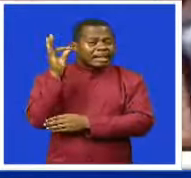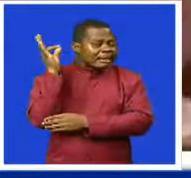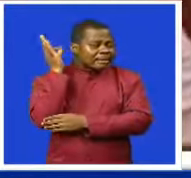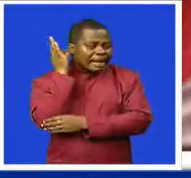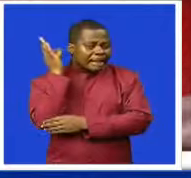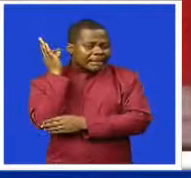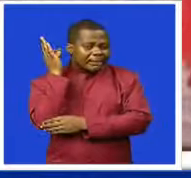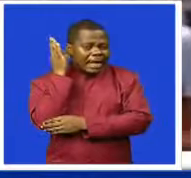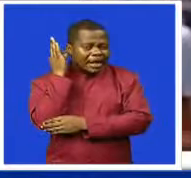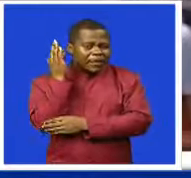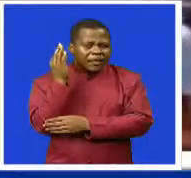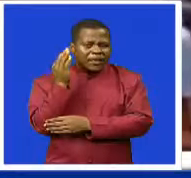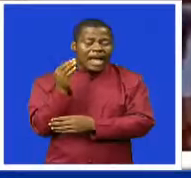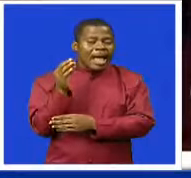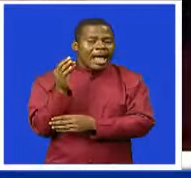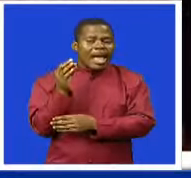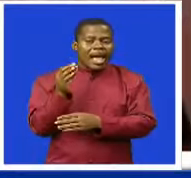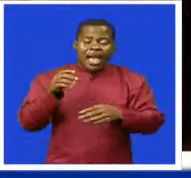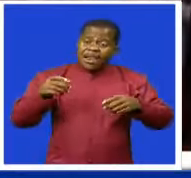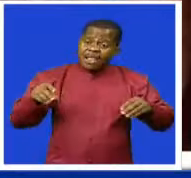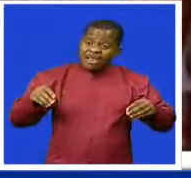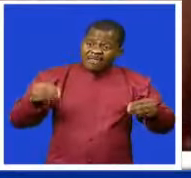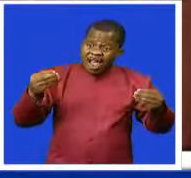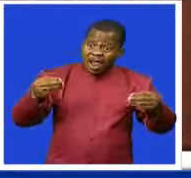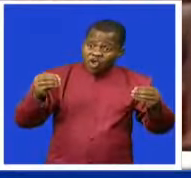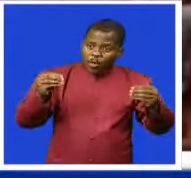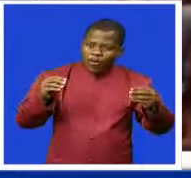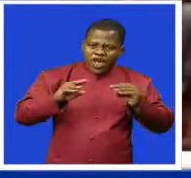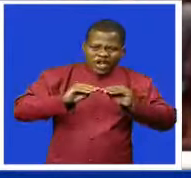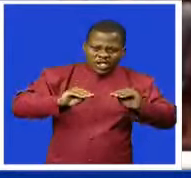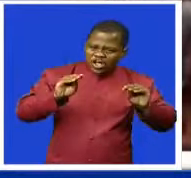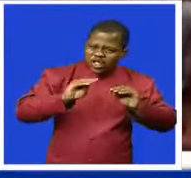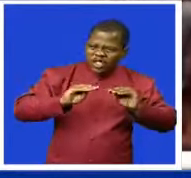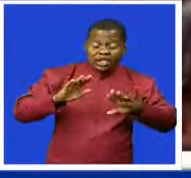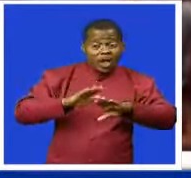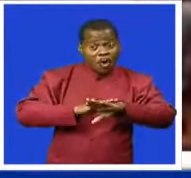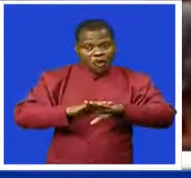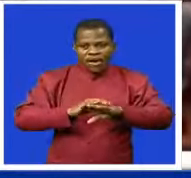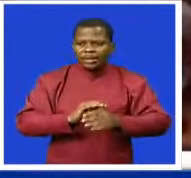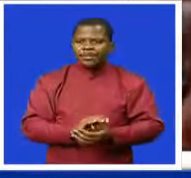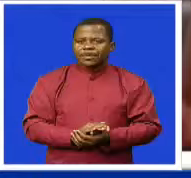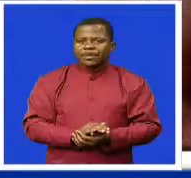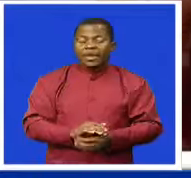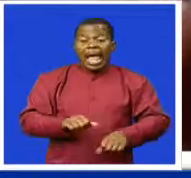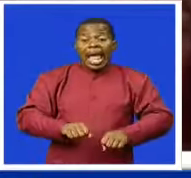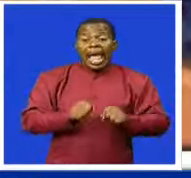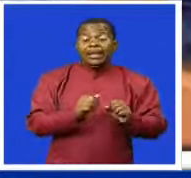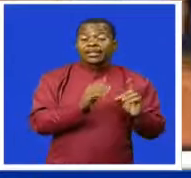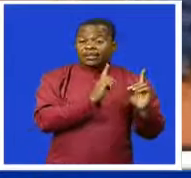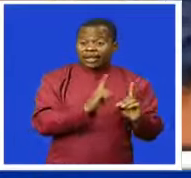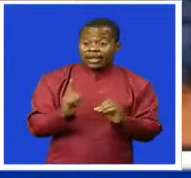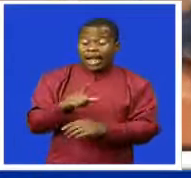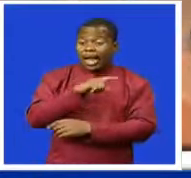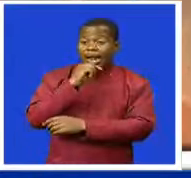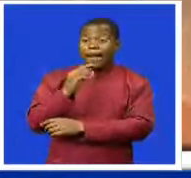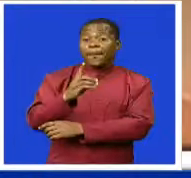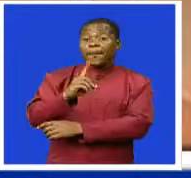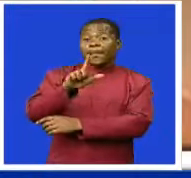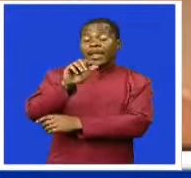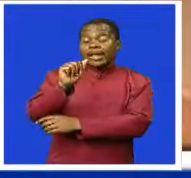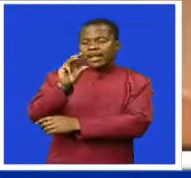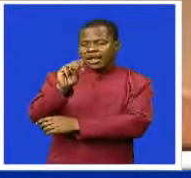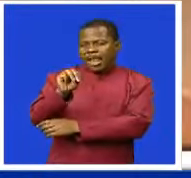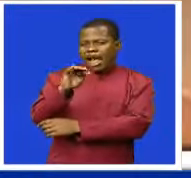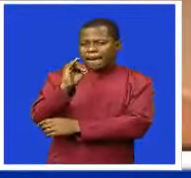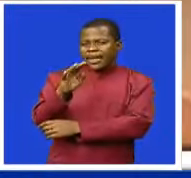Dlamini uvakalisele themba lekuthi bafundzi batawuphumelela ngendlela legculisako nakuphuma imiphumela